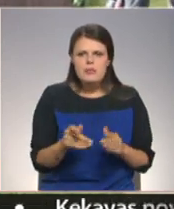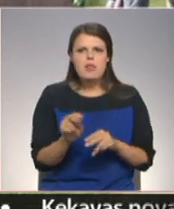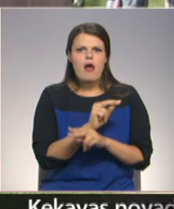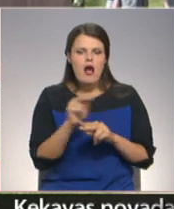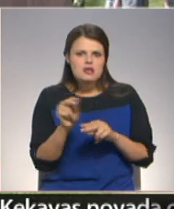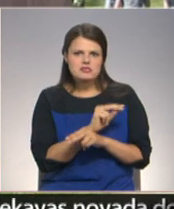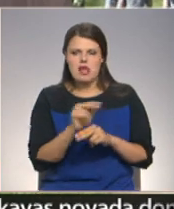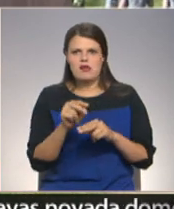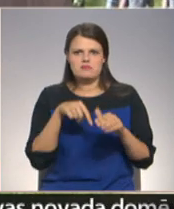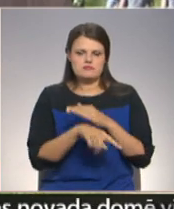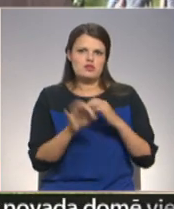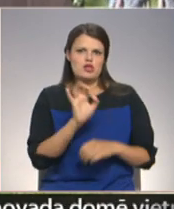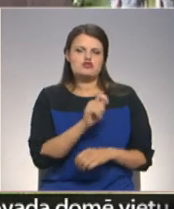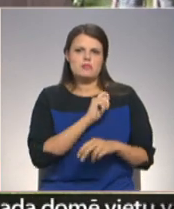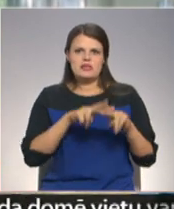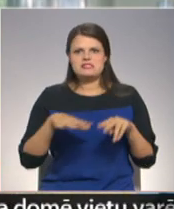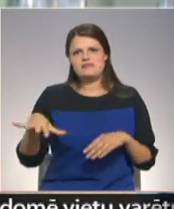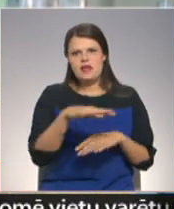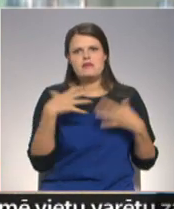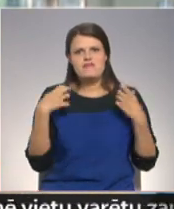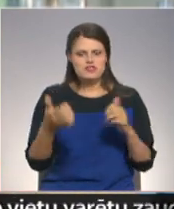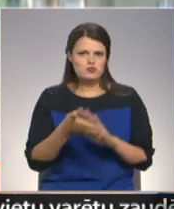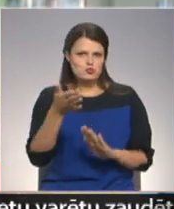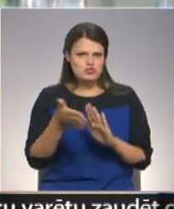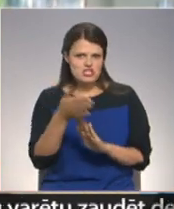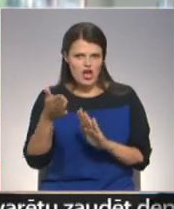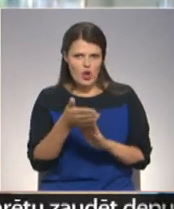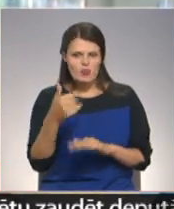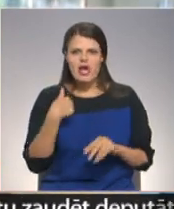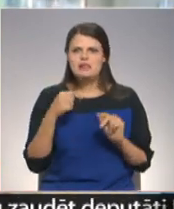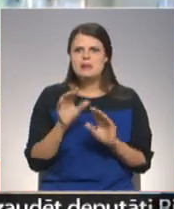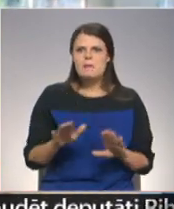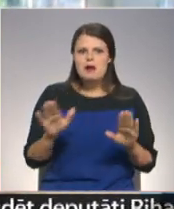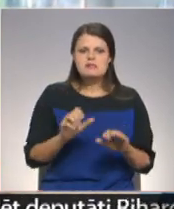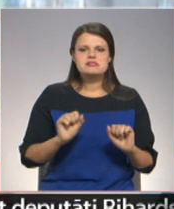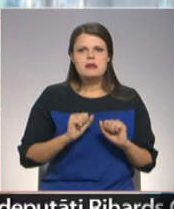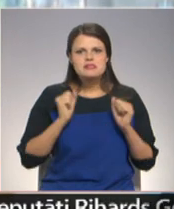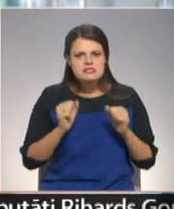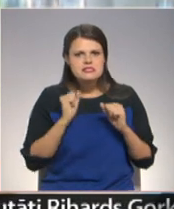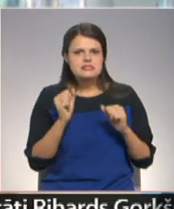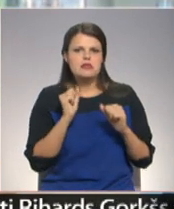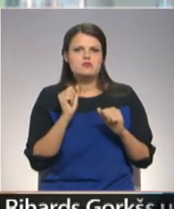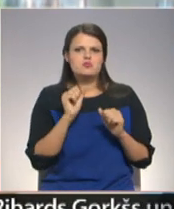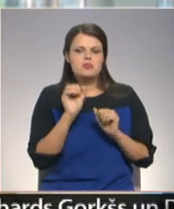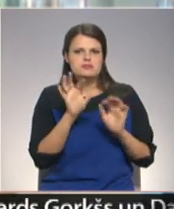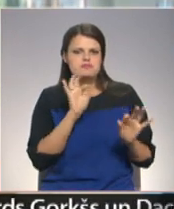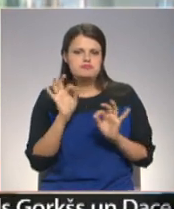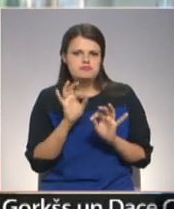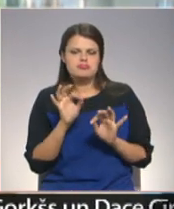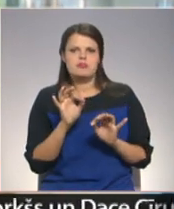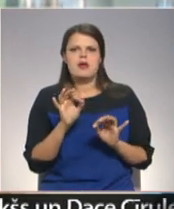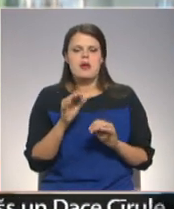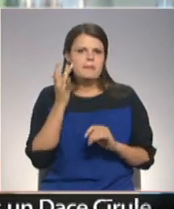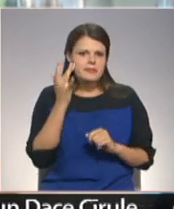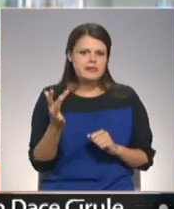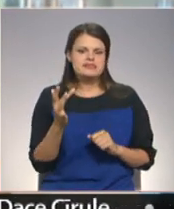ar dziedniecību. Uzlaboja veselību. Es pamazām centos pieķerties šādiem tādiem momentiņiem klāt, jo